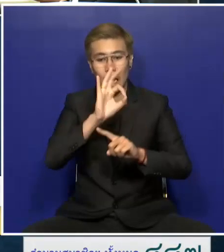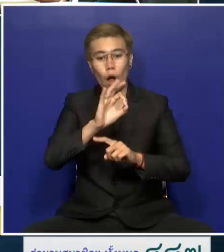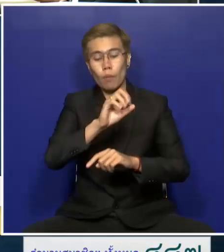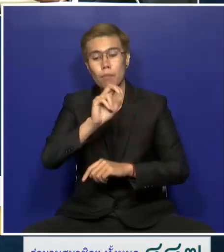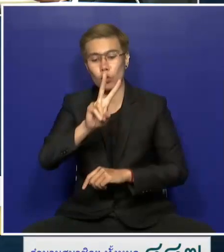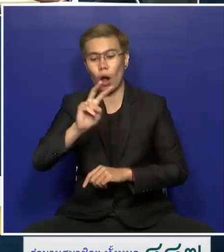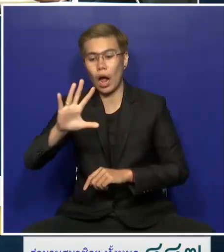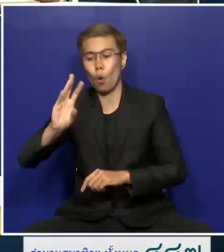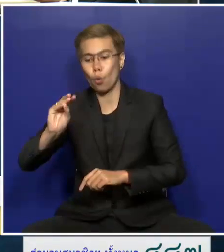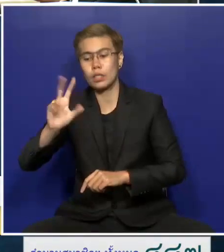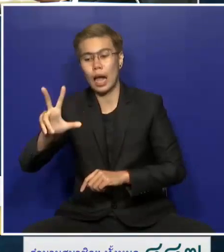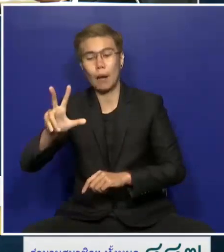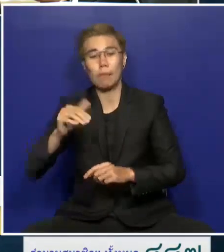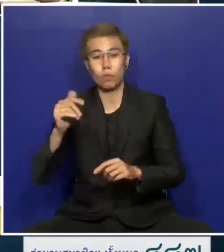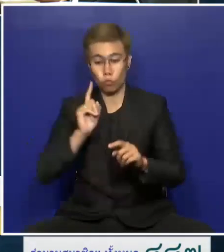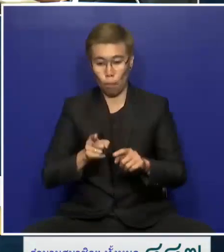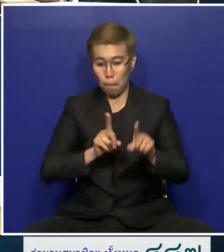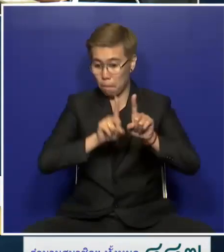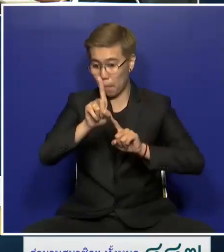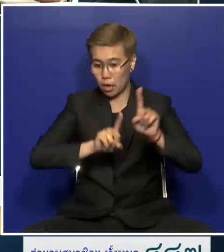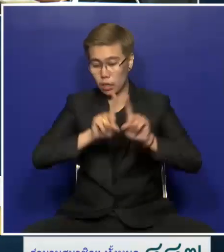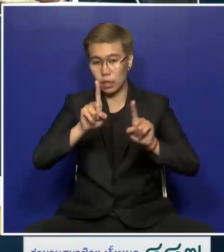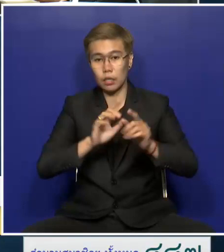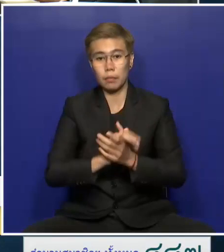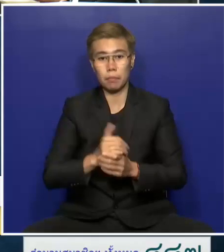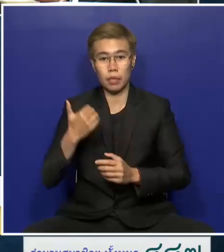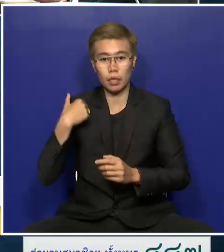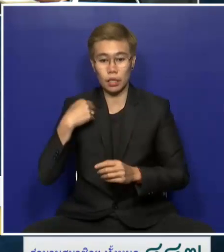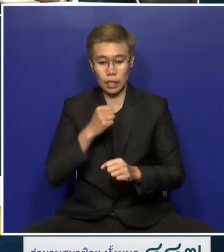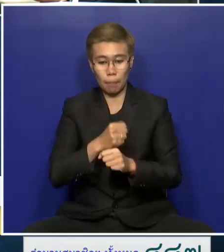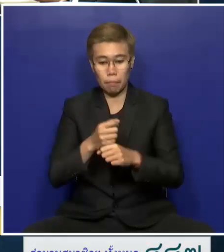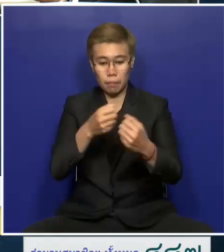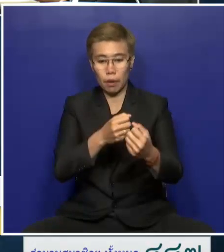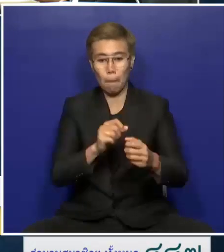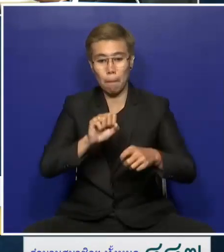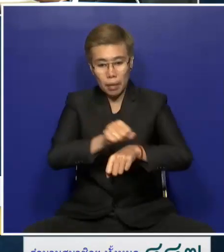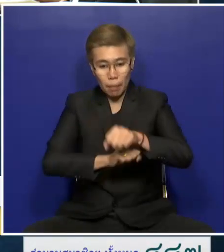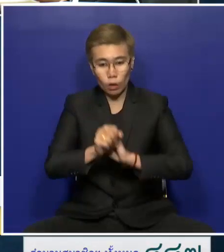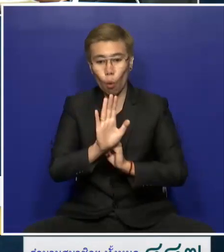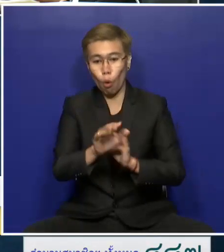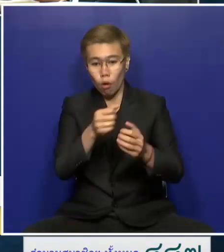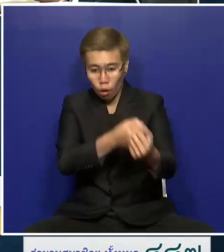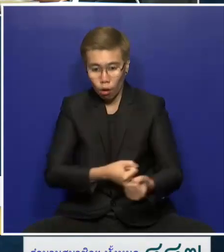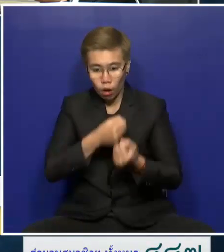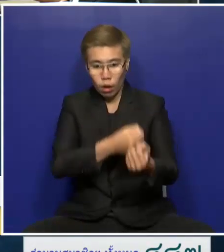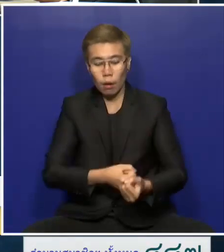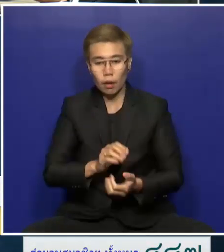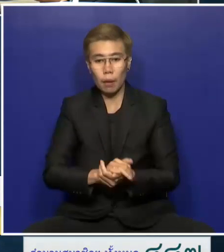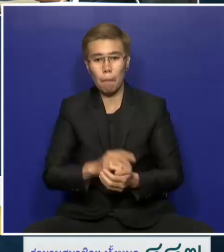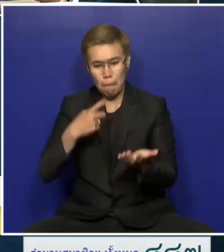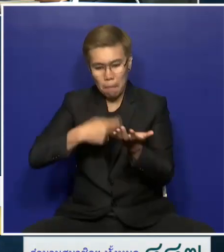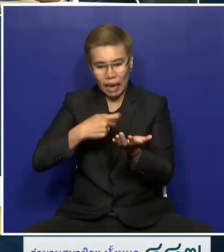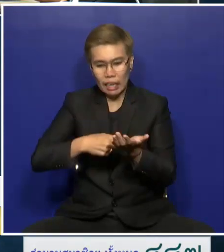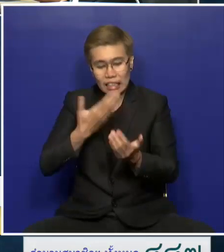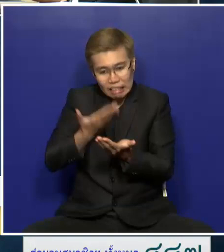นั้นจะต้องมีการทำการประเมินผลการปฏิบัติงานของเกษตรกรความก้าวหน้าและรายได้ทุก6เดือนแ